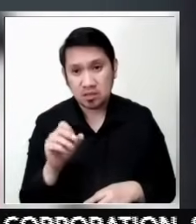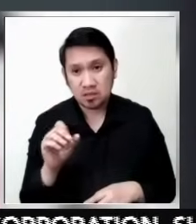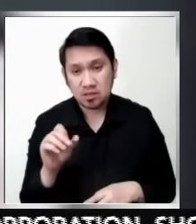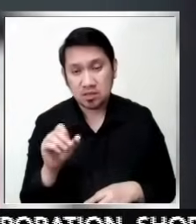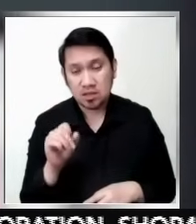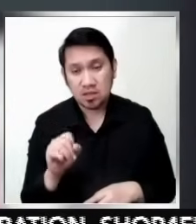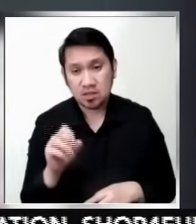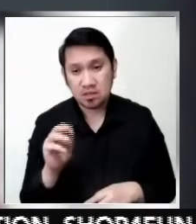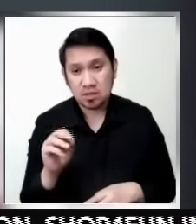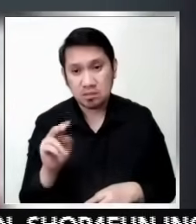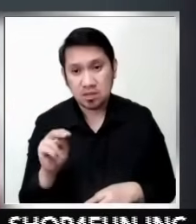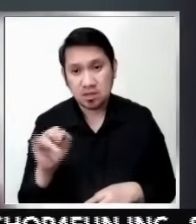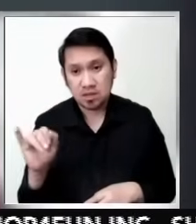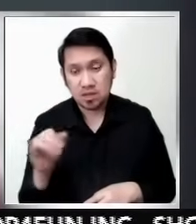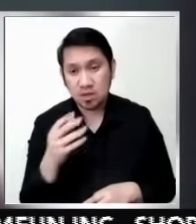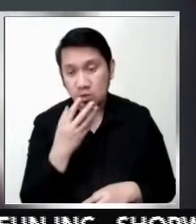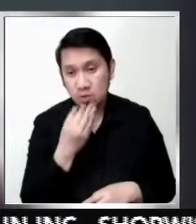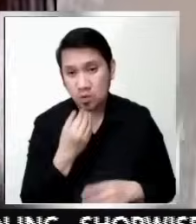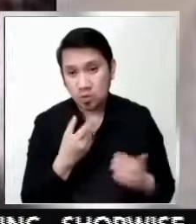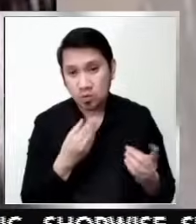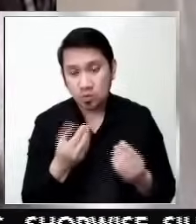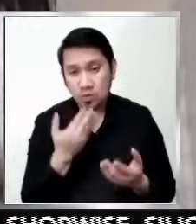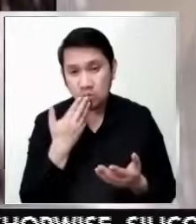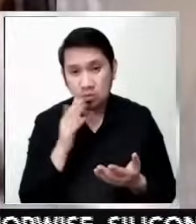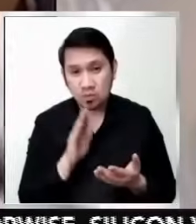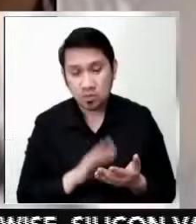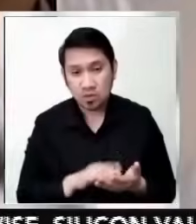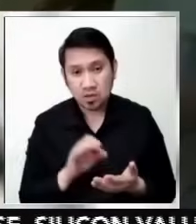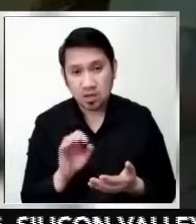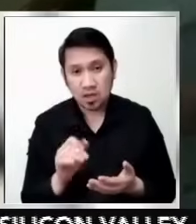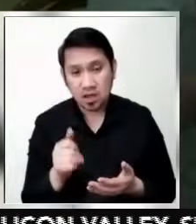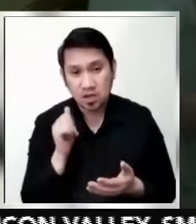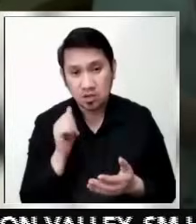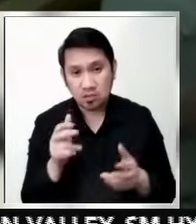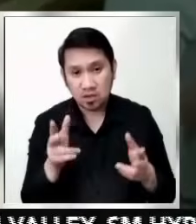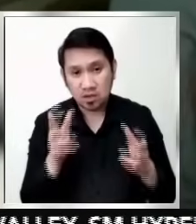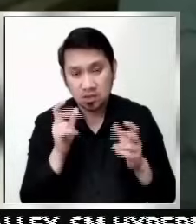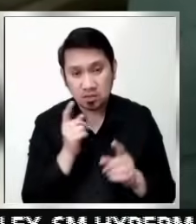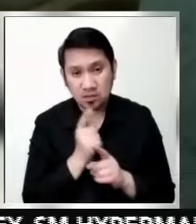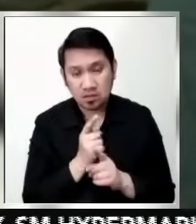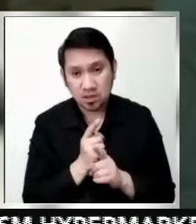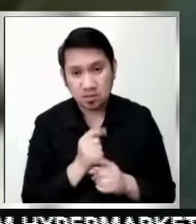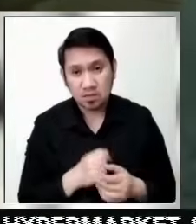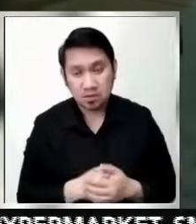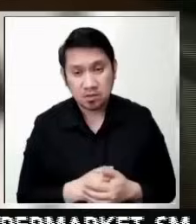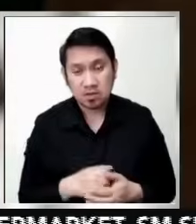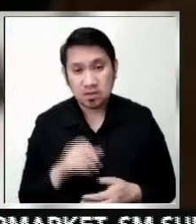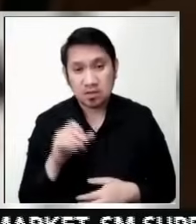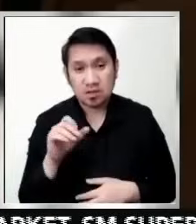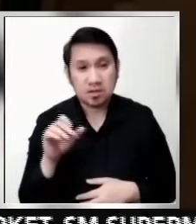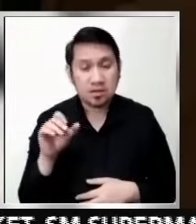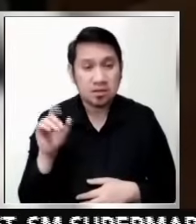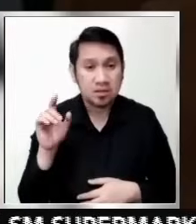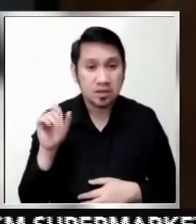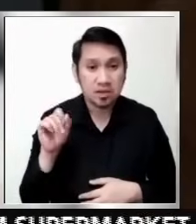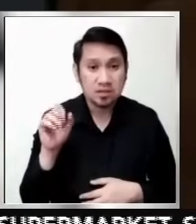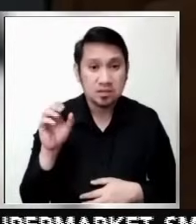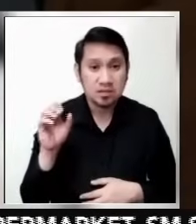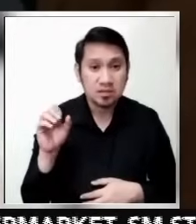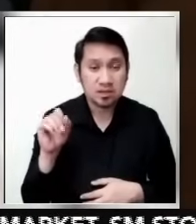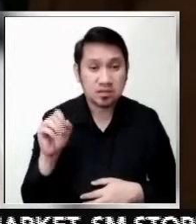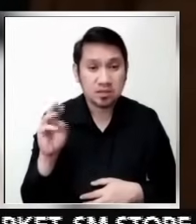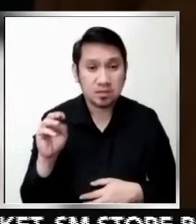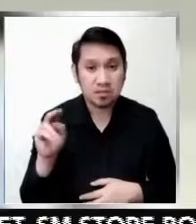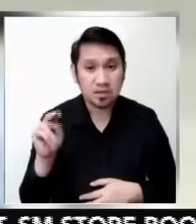daw nito ay ang talagang Masama at ayaw makinig sa tama nilinaw naman ang ssmc smni na hindi nila